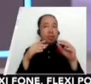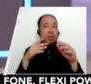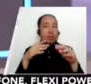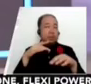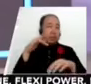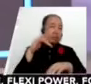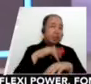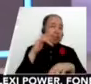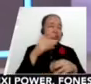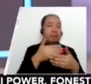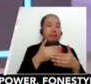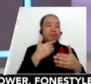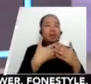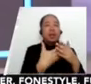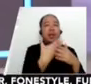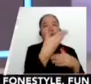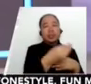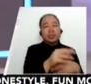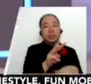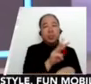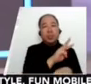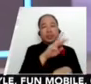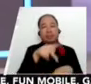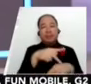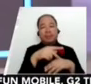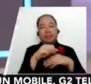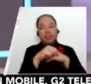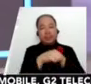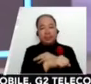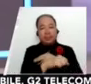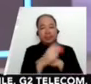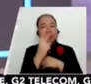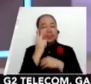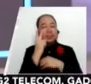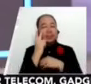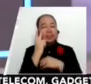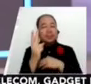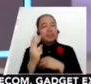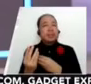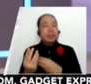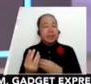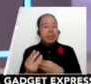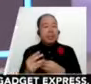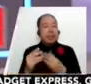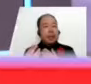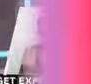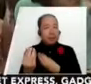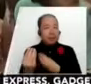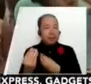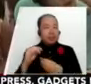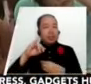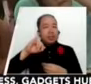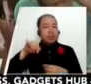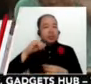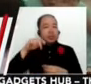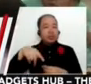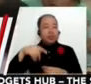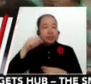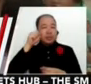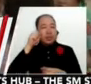West Philippine Sea. Mula sa Bakaran sa Ilocos Norte, nakatutok live si JP Soriano. JP?